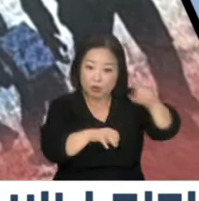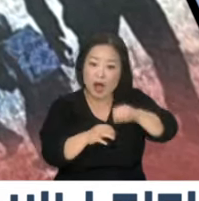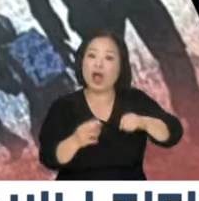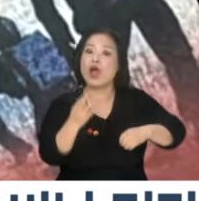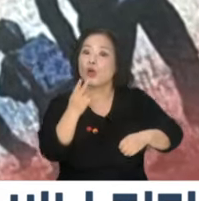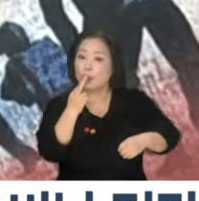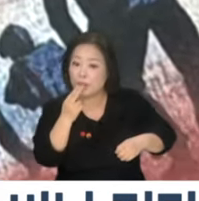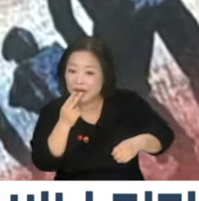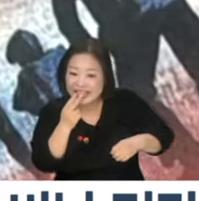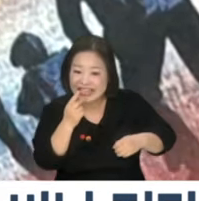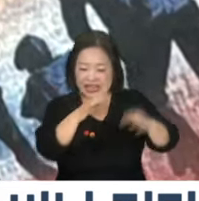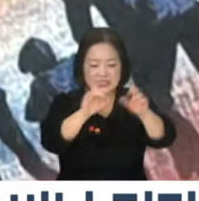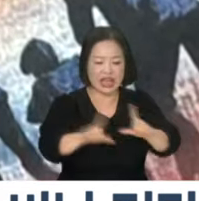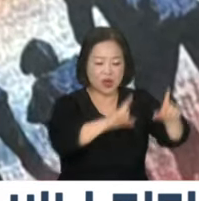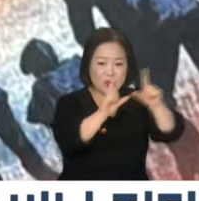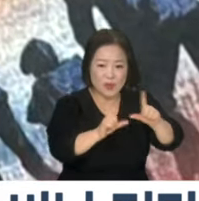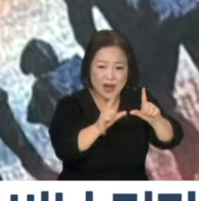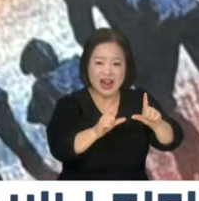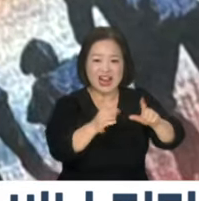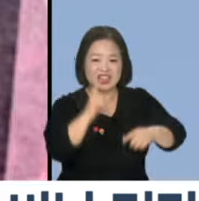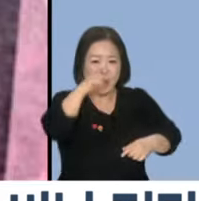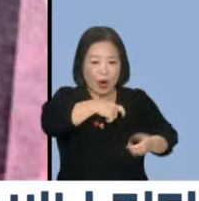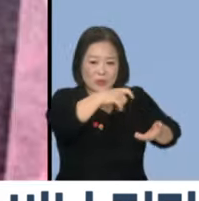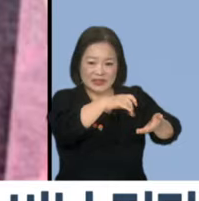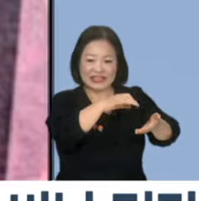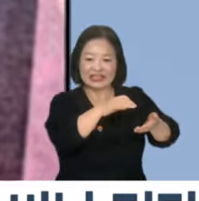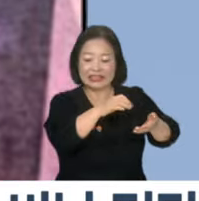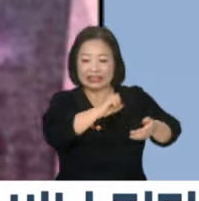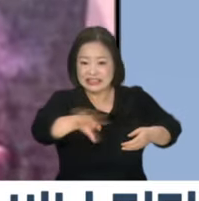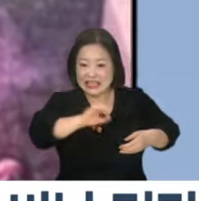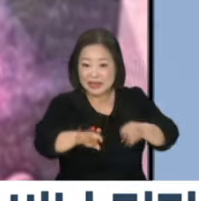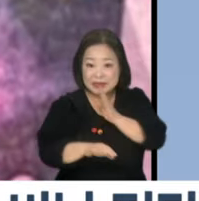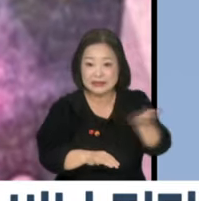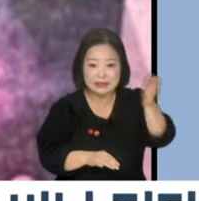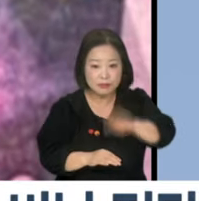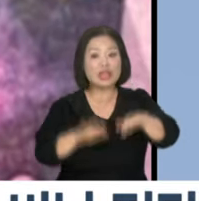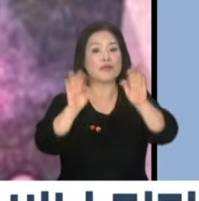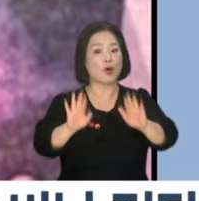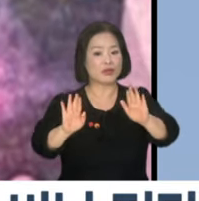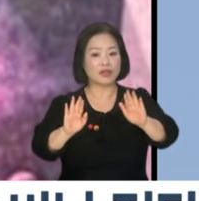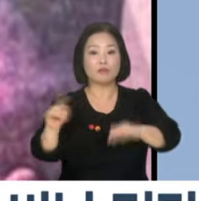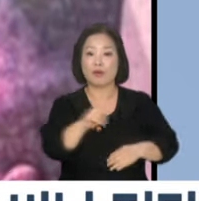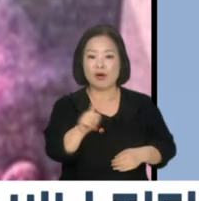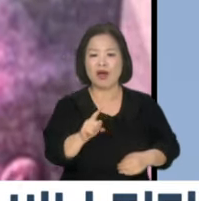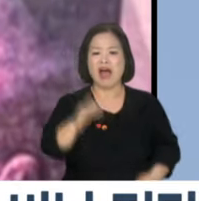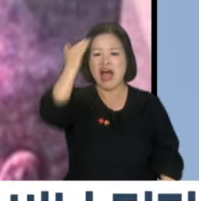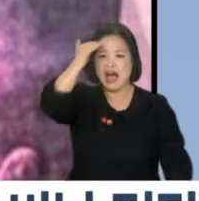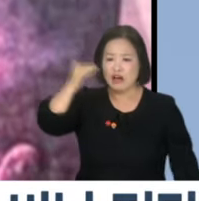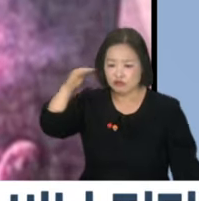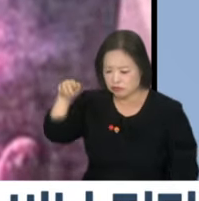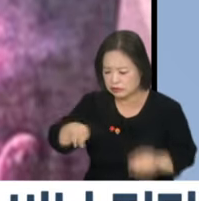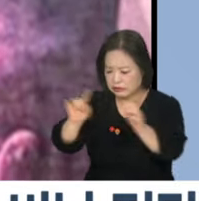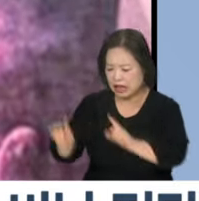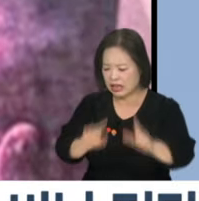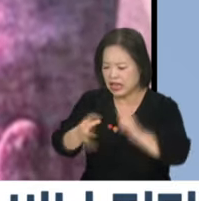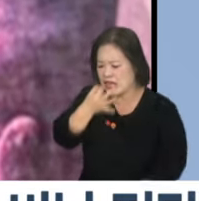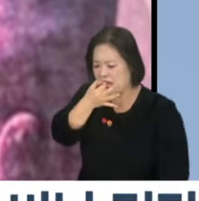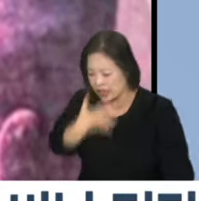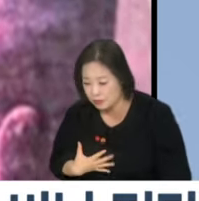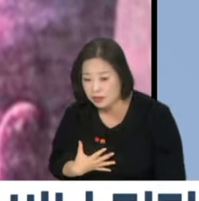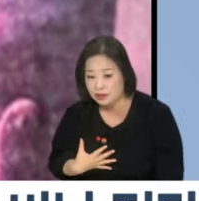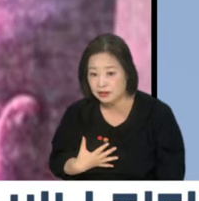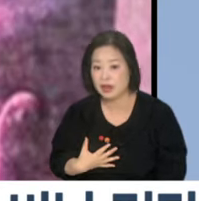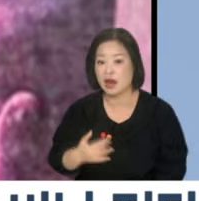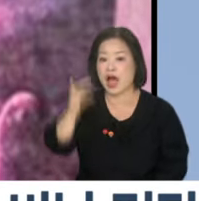쓰레기였는데 이번엔 내용물이 달랐습니다 북한이 살포한 것은 한국은 살기 힘든 세상이라는 등의 주장을 담은